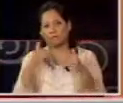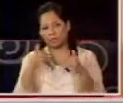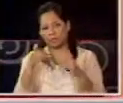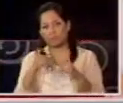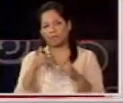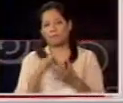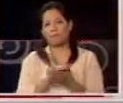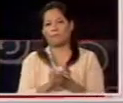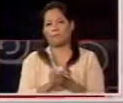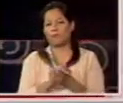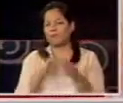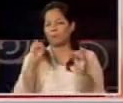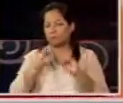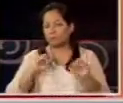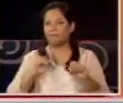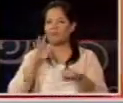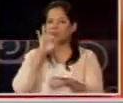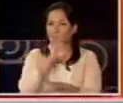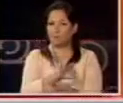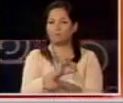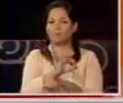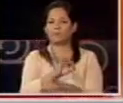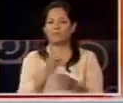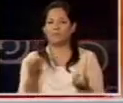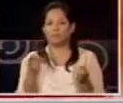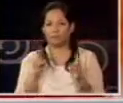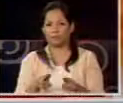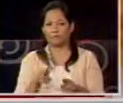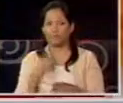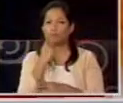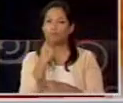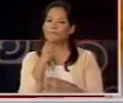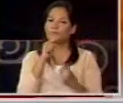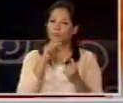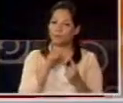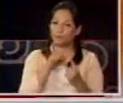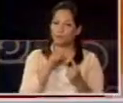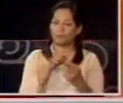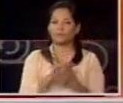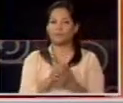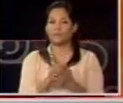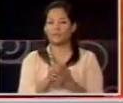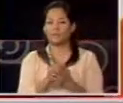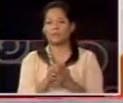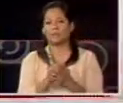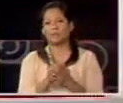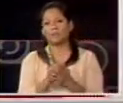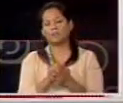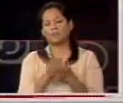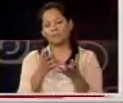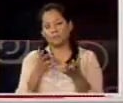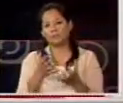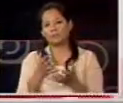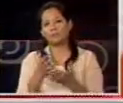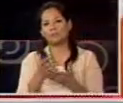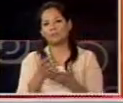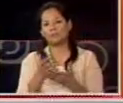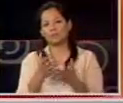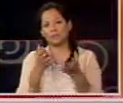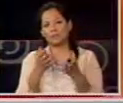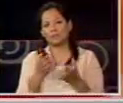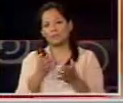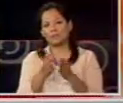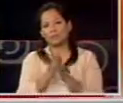So, parang wala namang pursahan na nangyari rin. Pati siguro, isa pang punto dyan. No? Pinapakiusap namin dahil dito sa mga pagtatanong dito